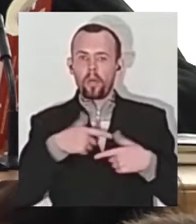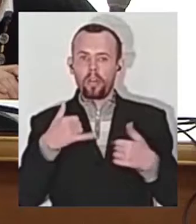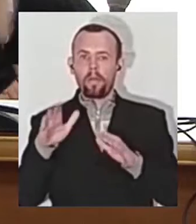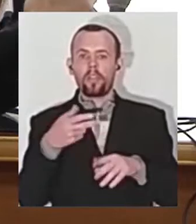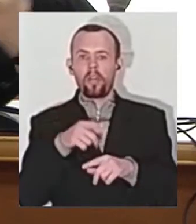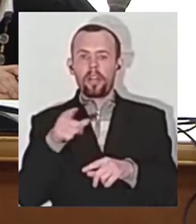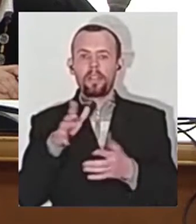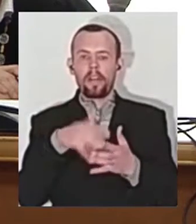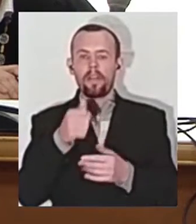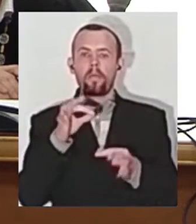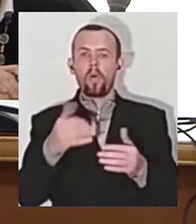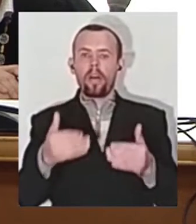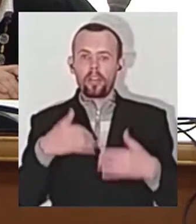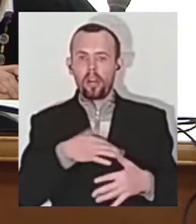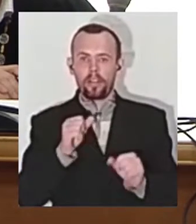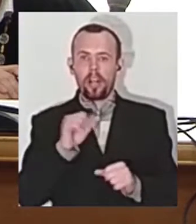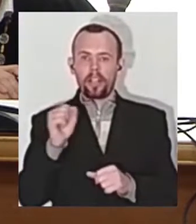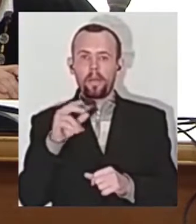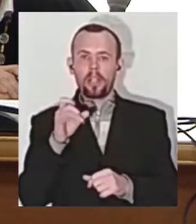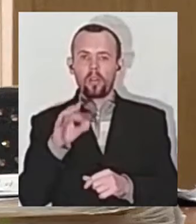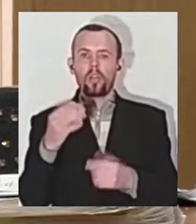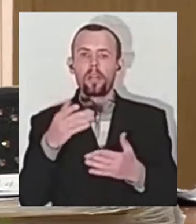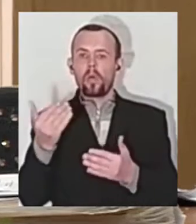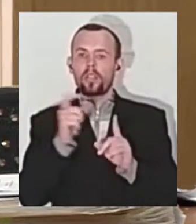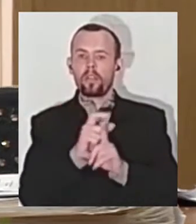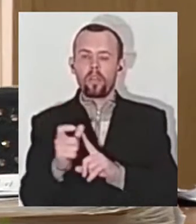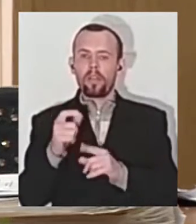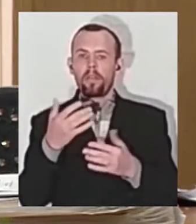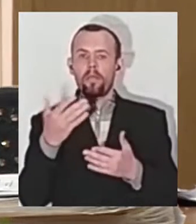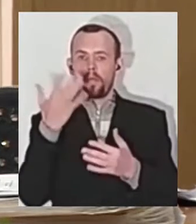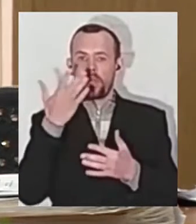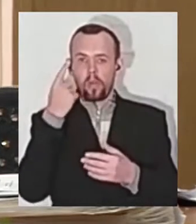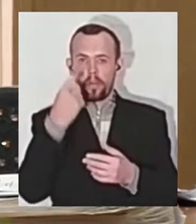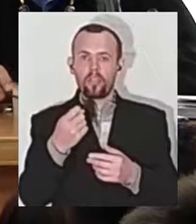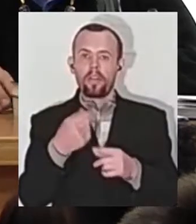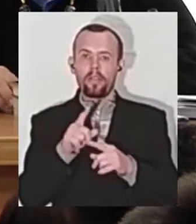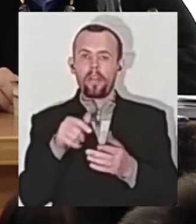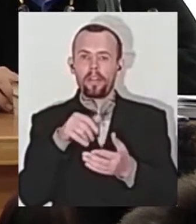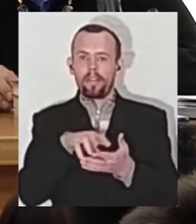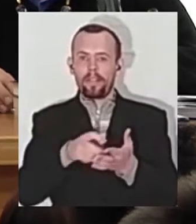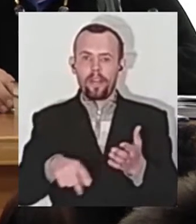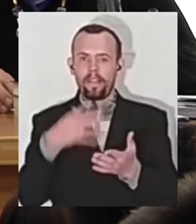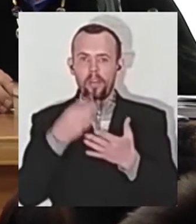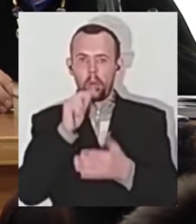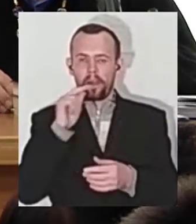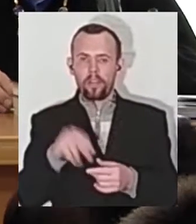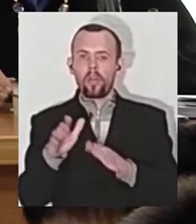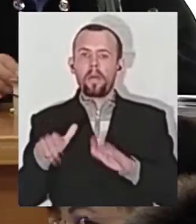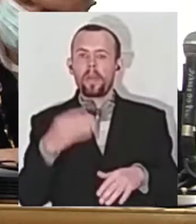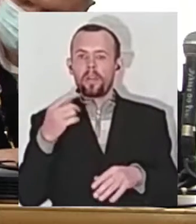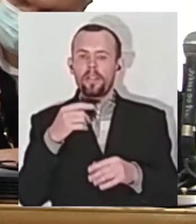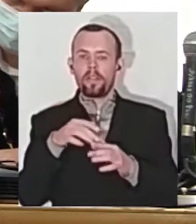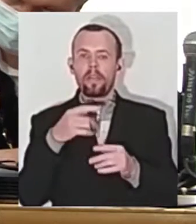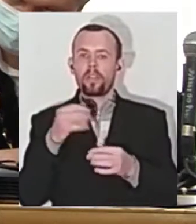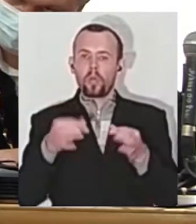відвід адвокат Андрій Писаренко. За його словами, судді упереджені. Вони схиляються на бік обвинувачення. Після обговорення судді відмовили у